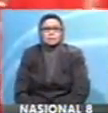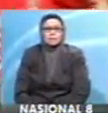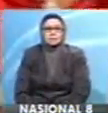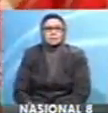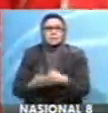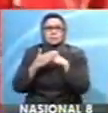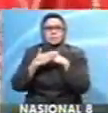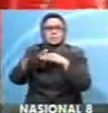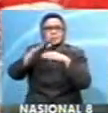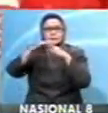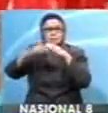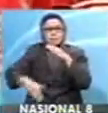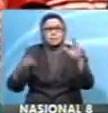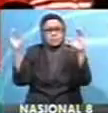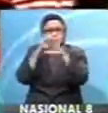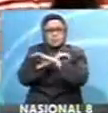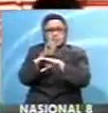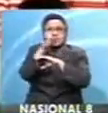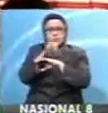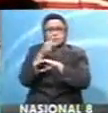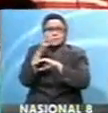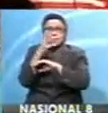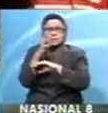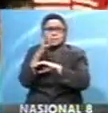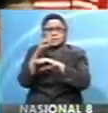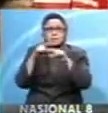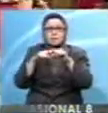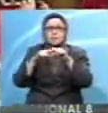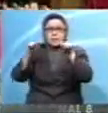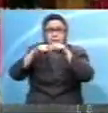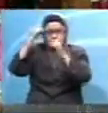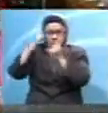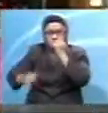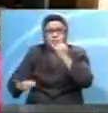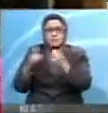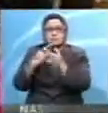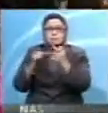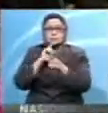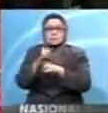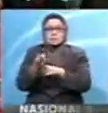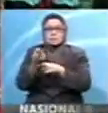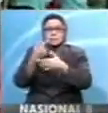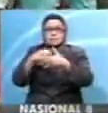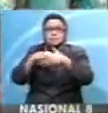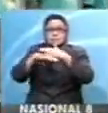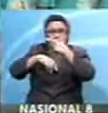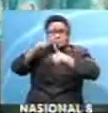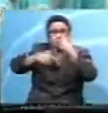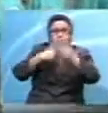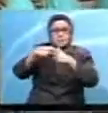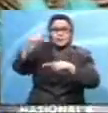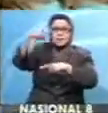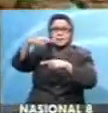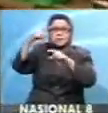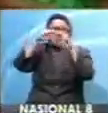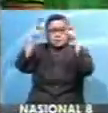Hai selepas mengakhiri cabaran 2014 di tangga tercolok Liga Super sekaligus terjerumus dalam saingan Liga Primer musim ini